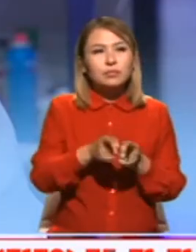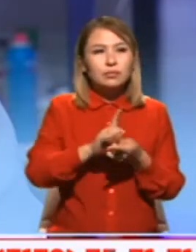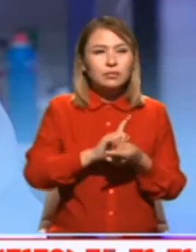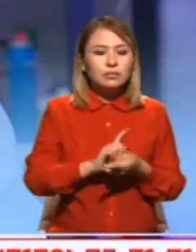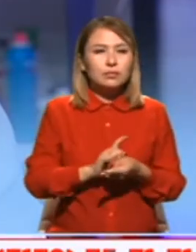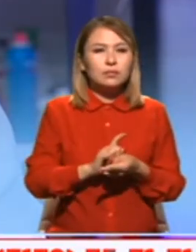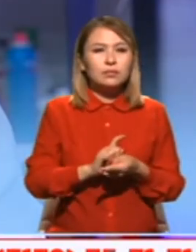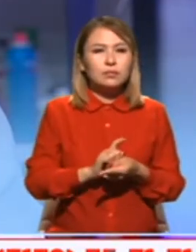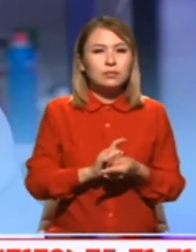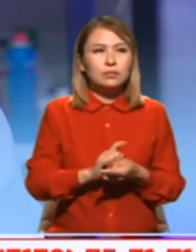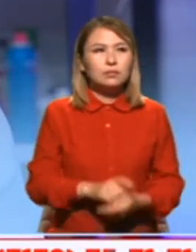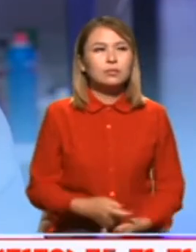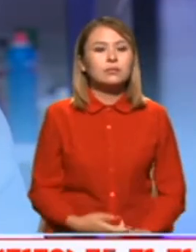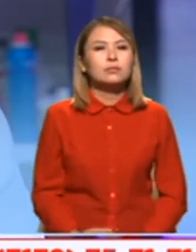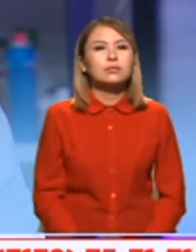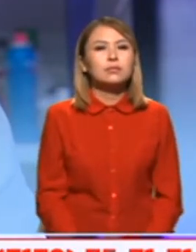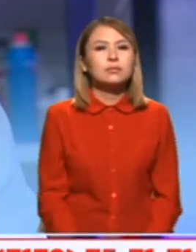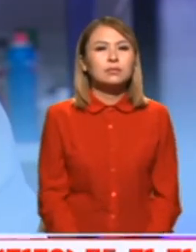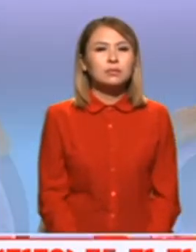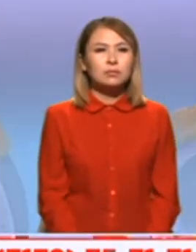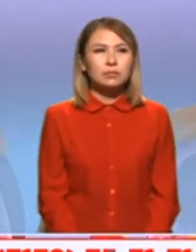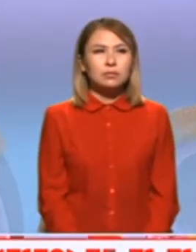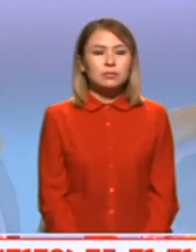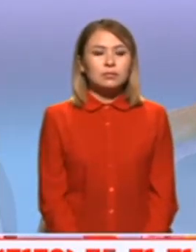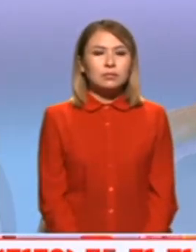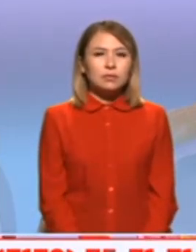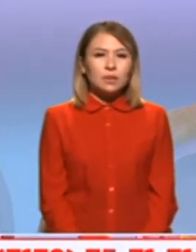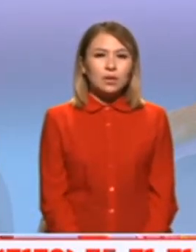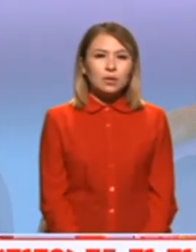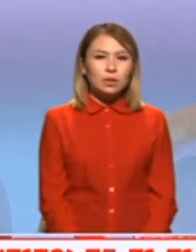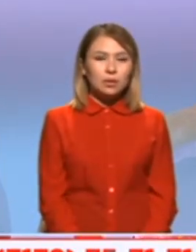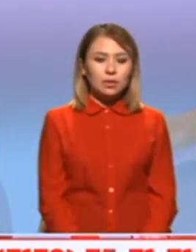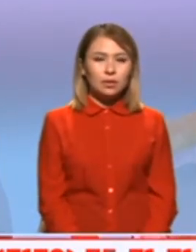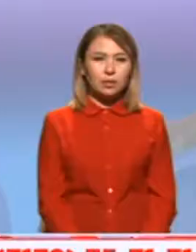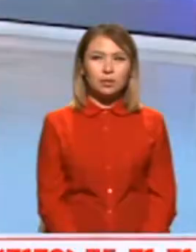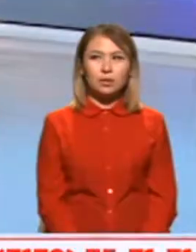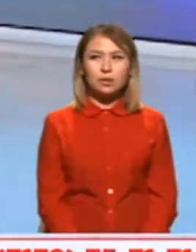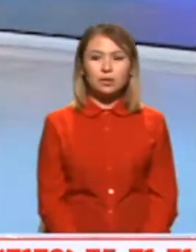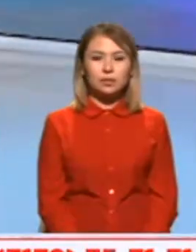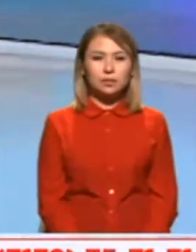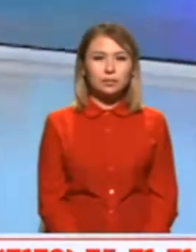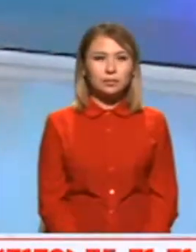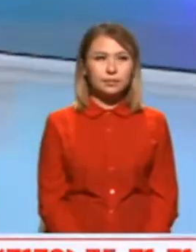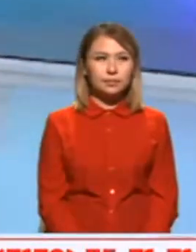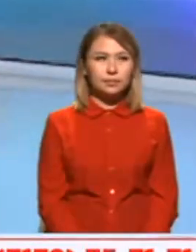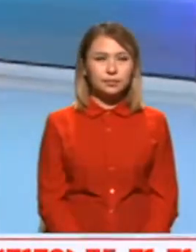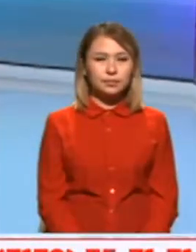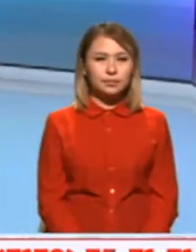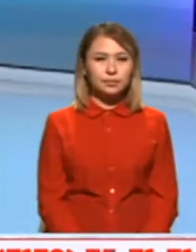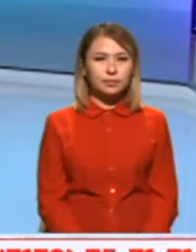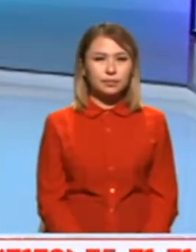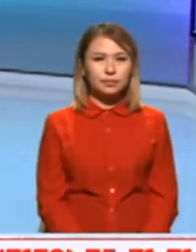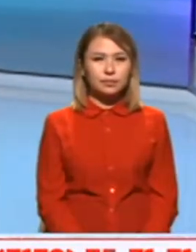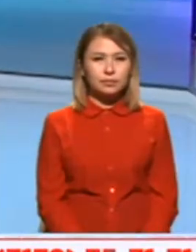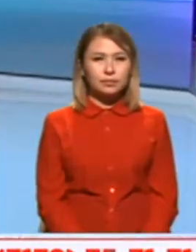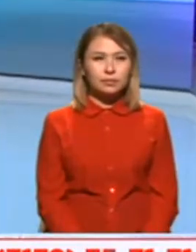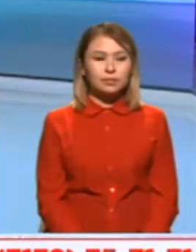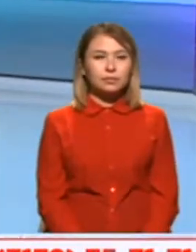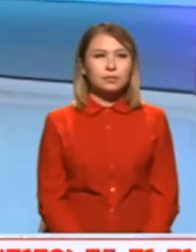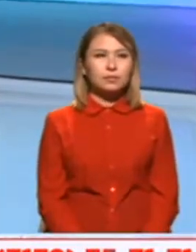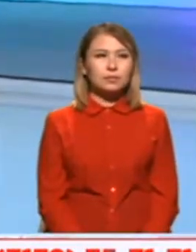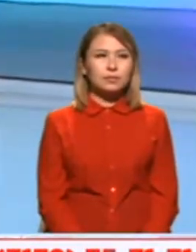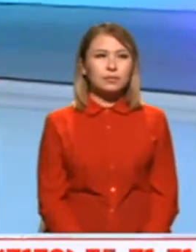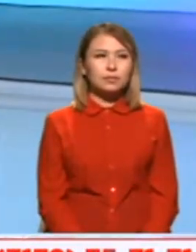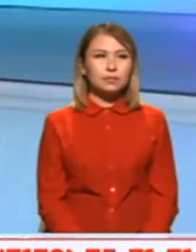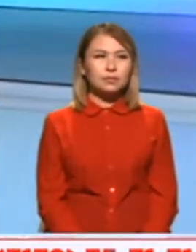кіші дәретке шығуы азая бастайды. Тағы бір көрерменіміз бар екен, хабарласқан. Сәлемет, тыңдап тұрмыз сізді. Сіз тікелей